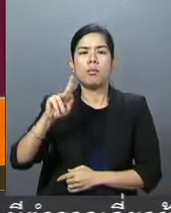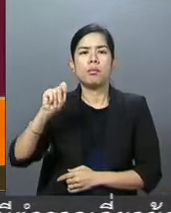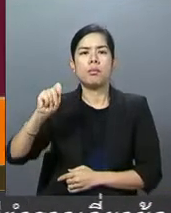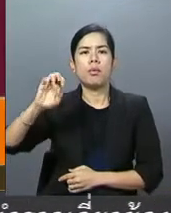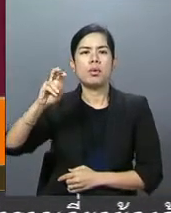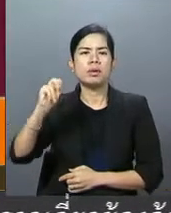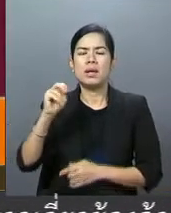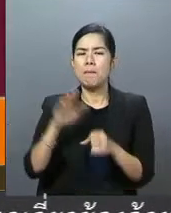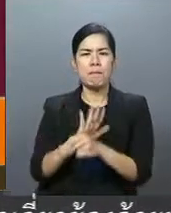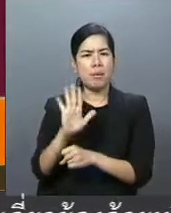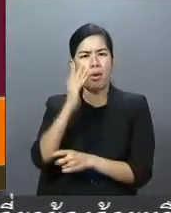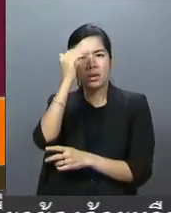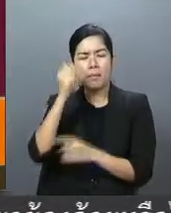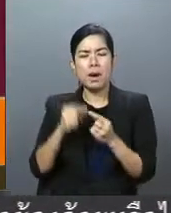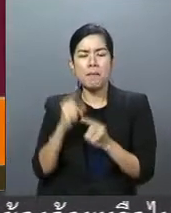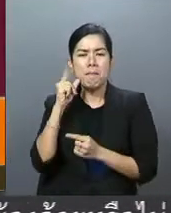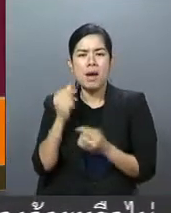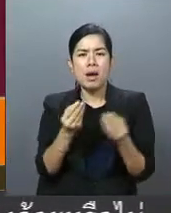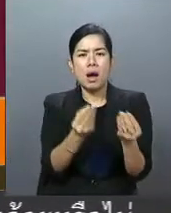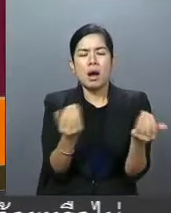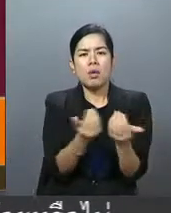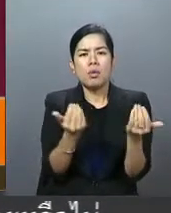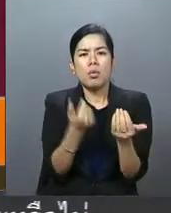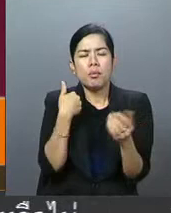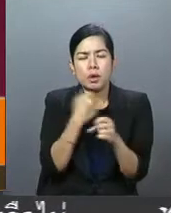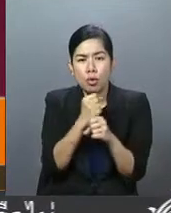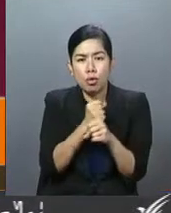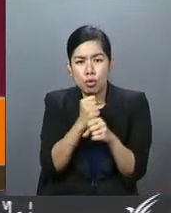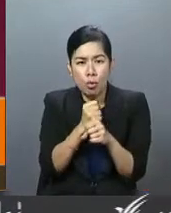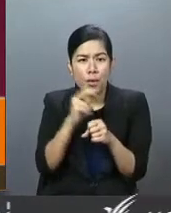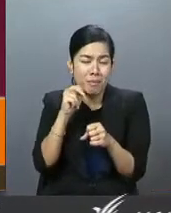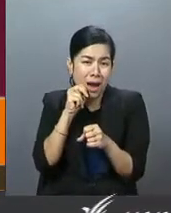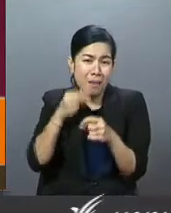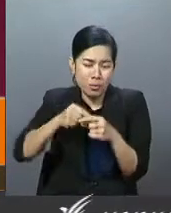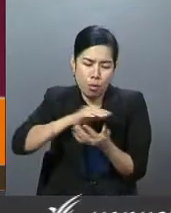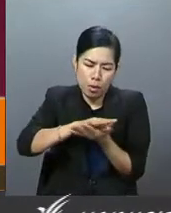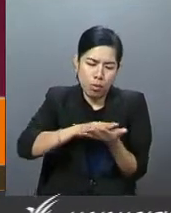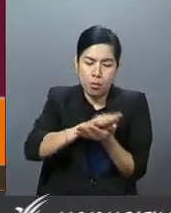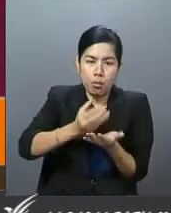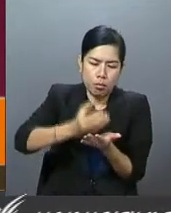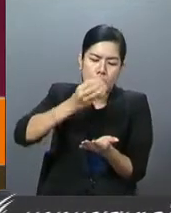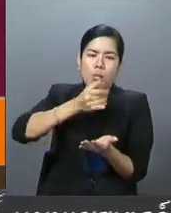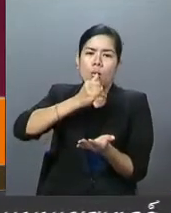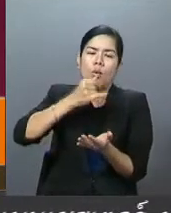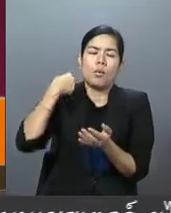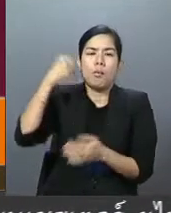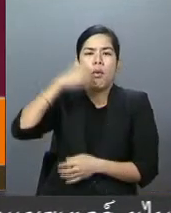บริโภคครีมเทียมข้นหวานผสมน้ำเป็นเวลานานทำให้เด็กมีภูมิคุ้มกันต่ำและมีผื่นขึ้นตาม